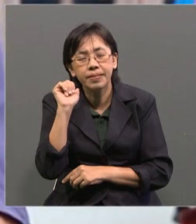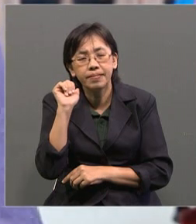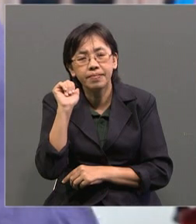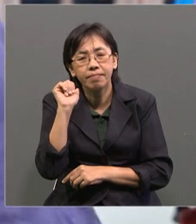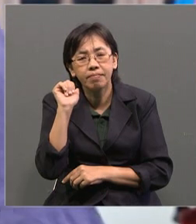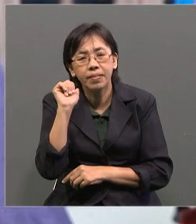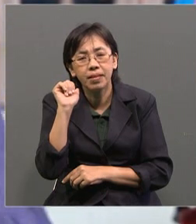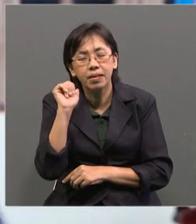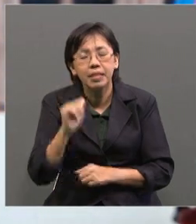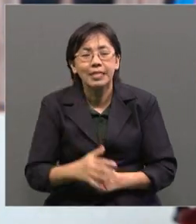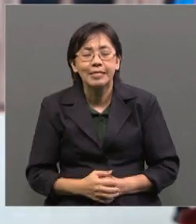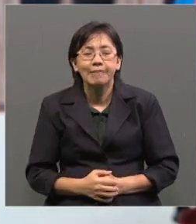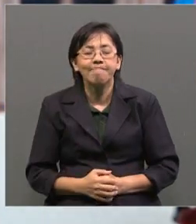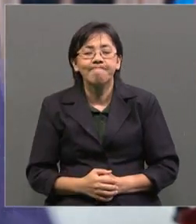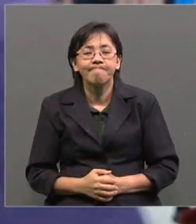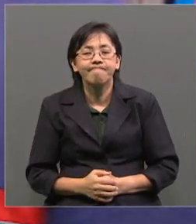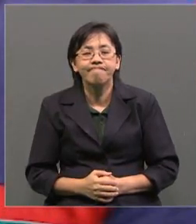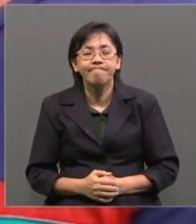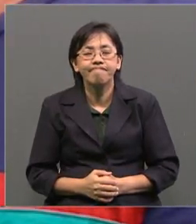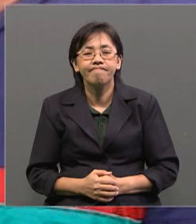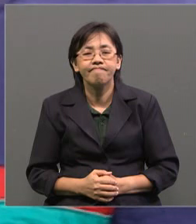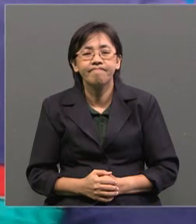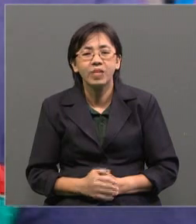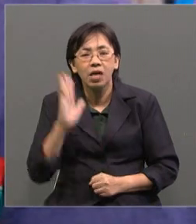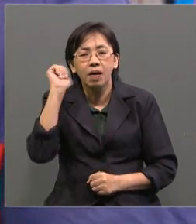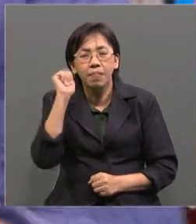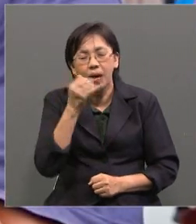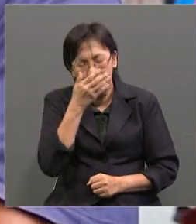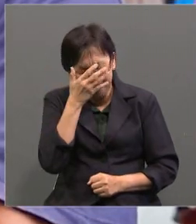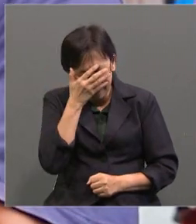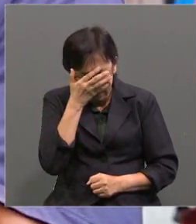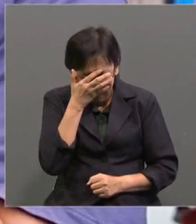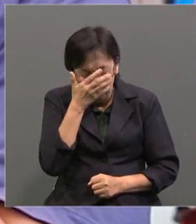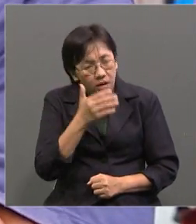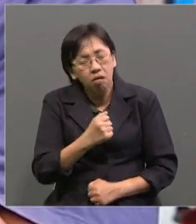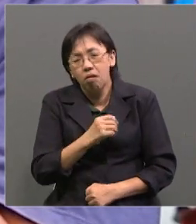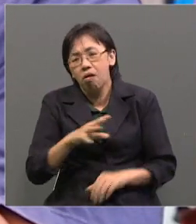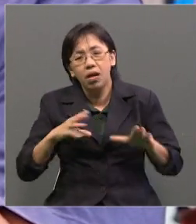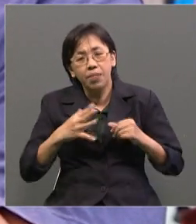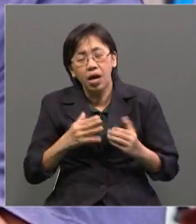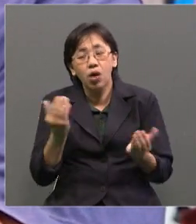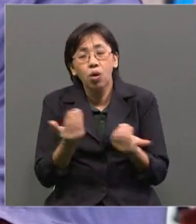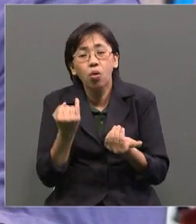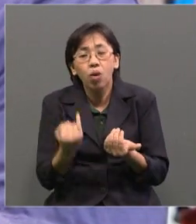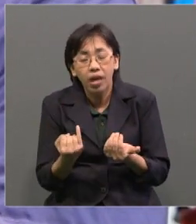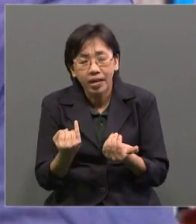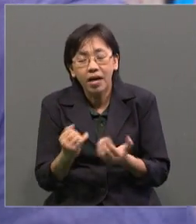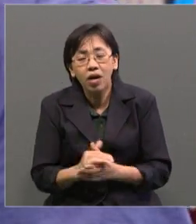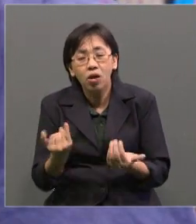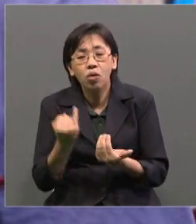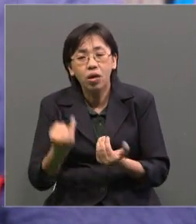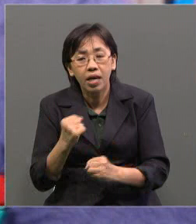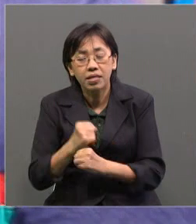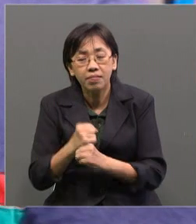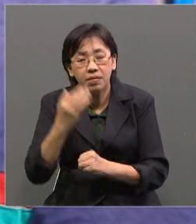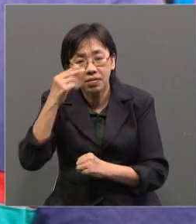ค ือ ค ุ ณพ ่ อก็ คุณพ่อคือ กลั้นน้ำตาไม่อยู่ ทำใจไม่ได้บอกว่าลูกชายคนเล็กคือคุณพงเทพเนี่ยไปทำ